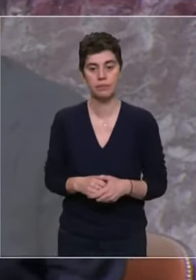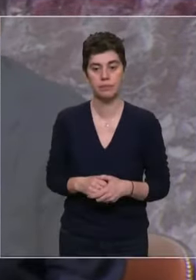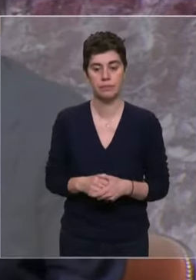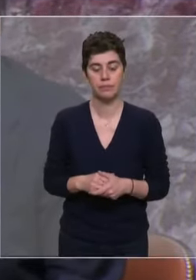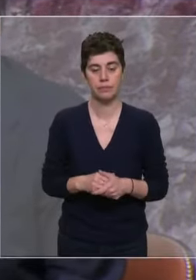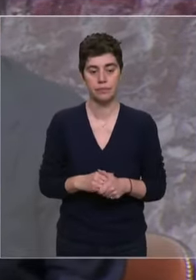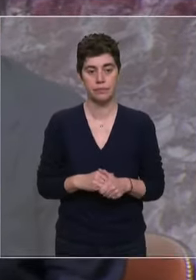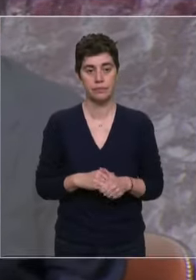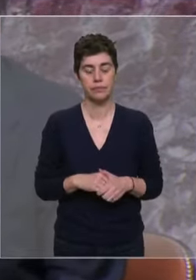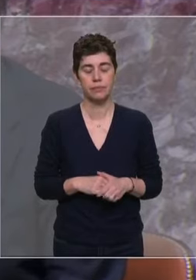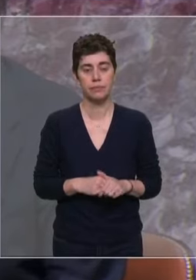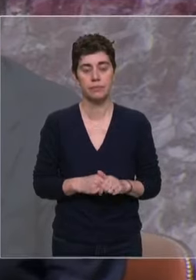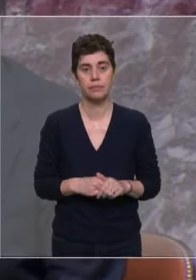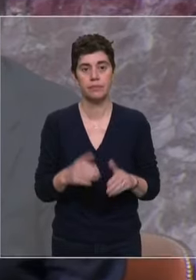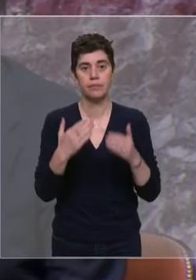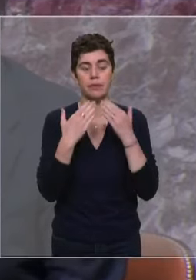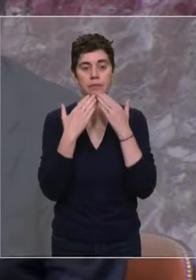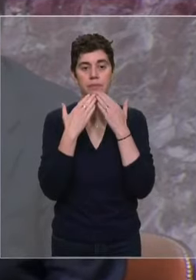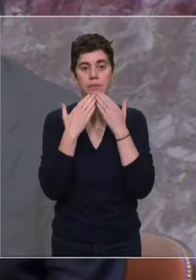national.